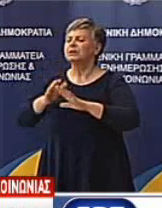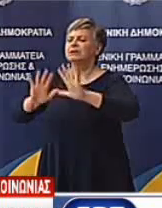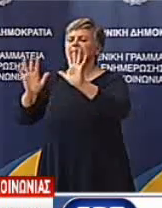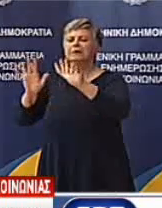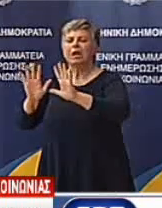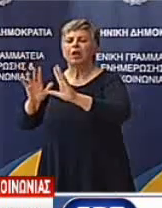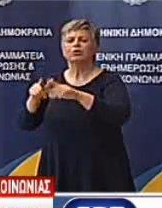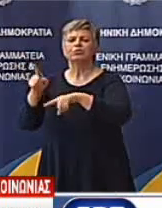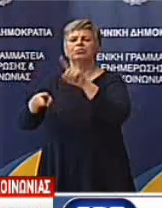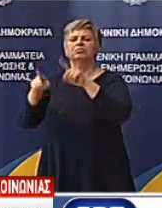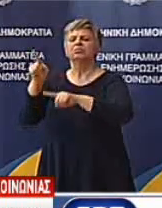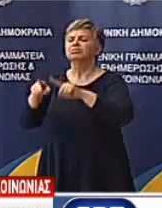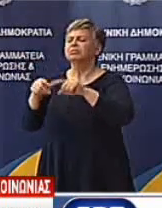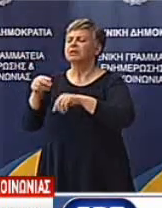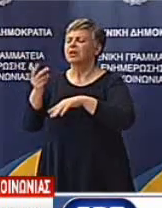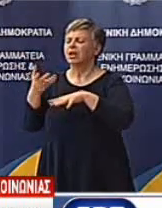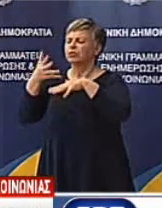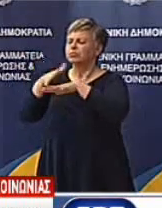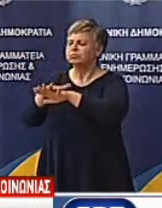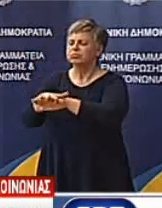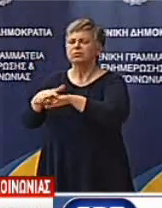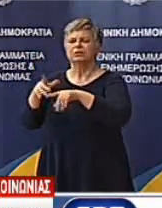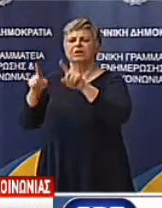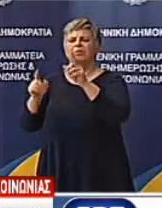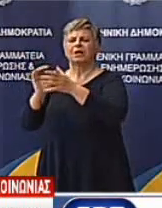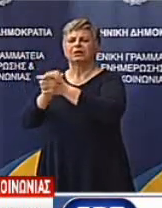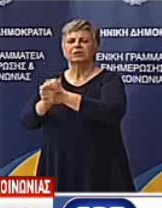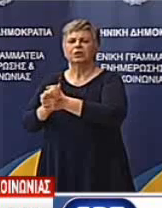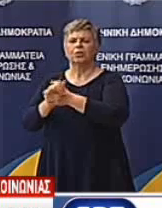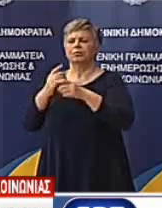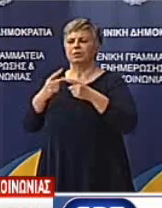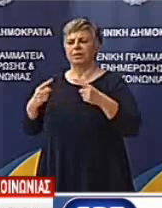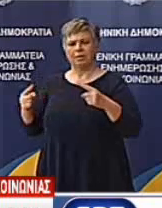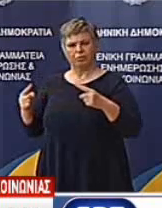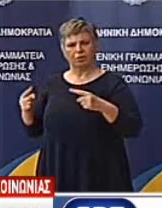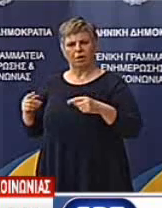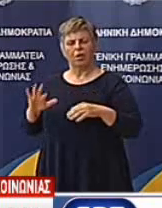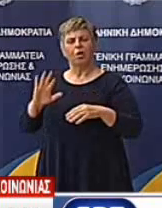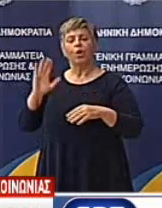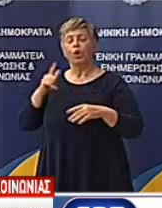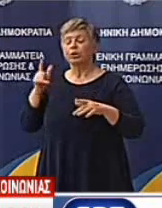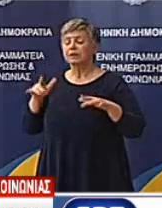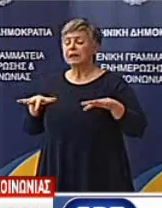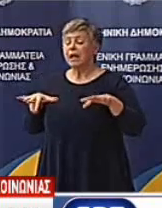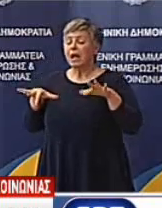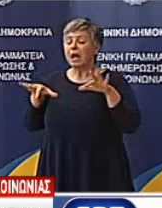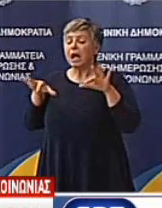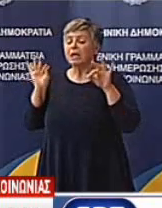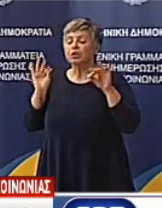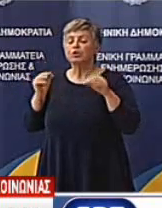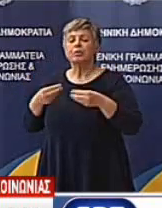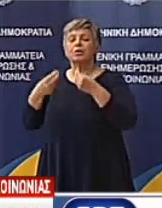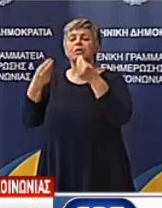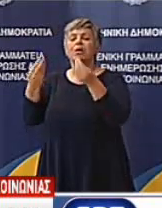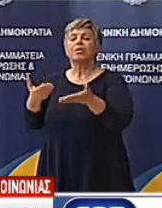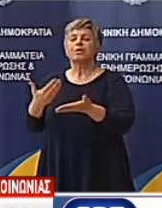πορεία, δεν είναι δικής μας αρμοδιότητας να δούμε ποιοι. Αυτό θα βγει στους όταν θα ξεκινήσει η διαγωνιστική διαδικασία.